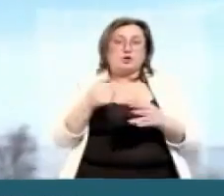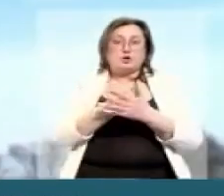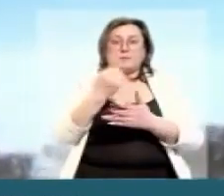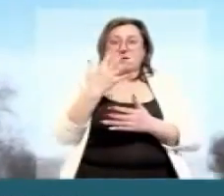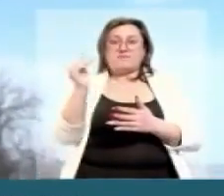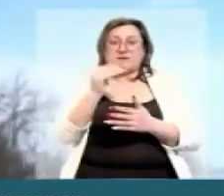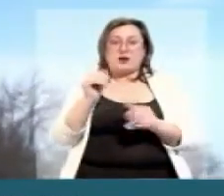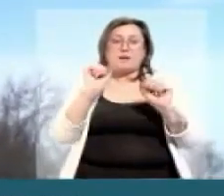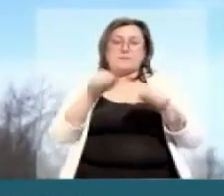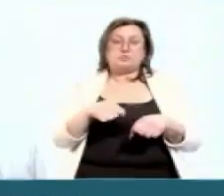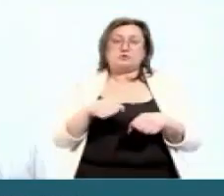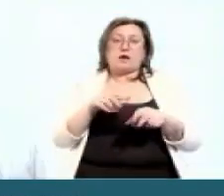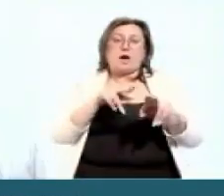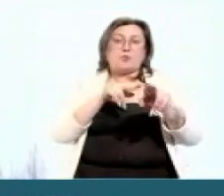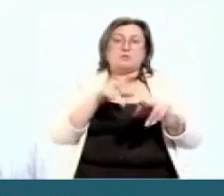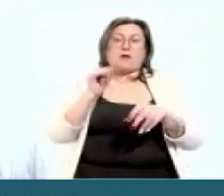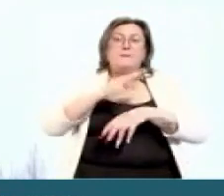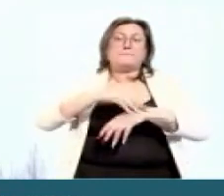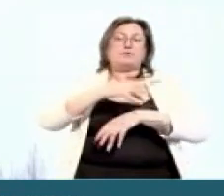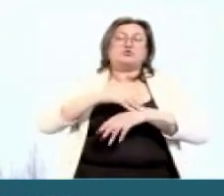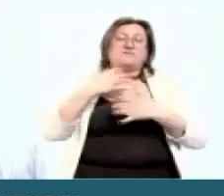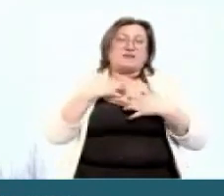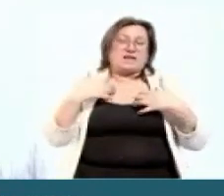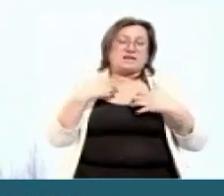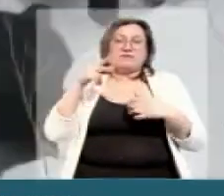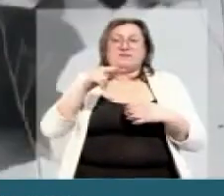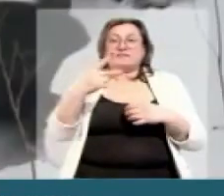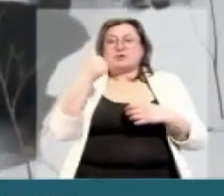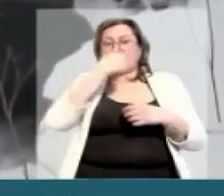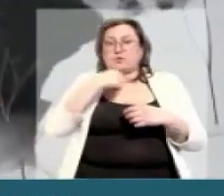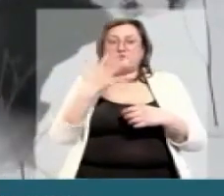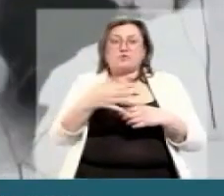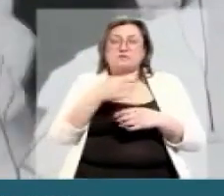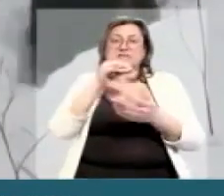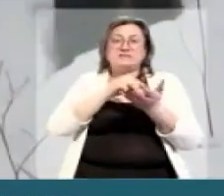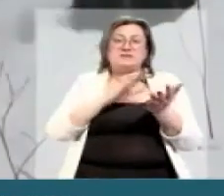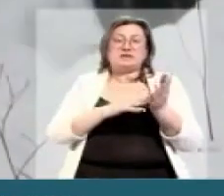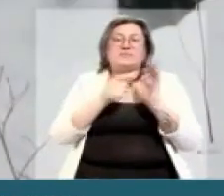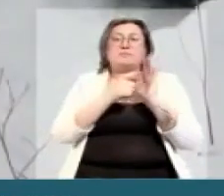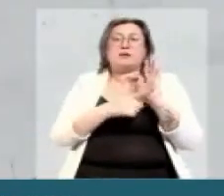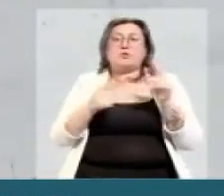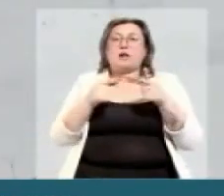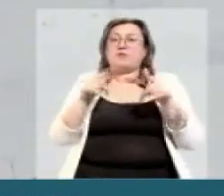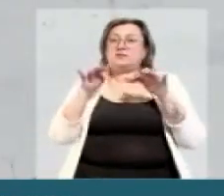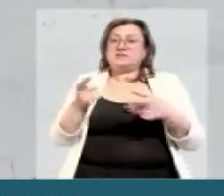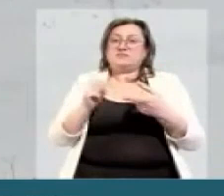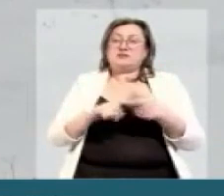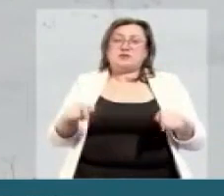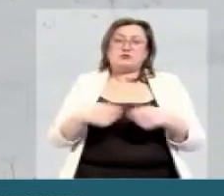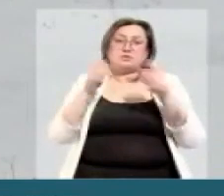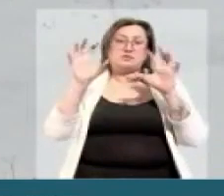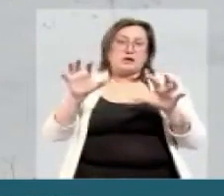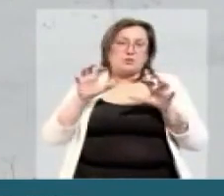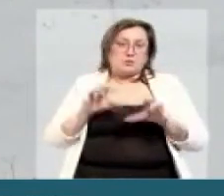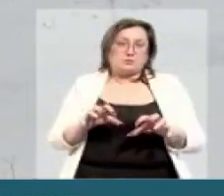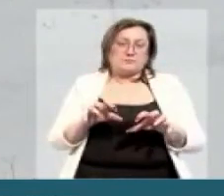15 февраля можно будет вести охоту на пушных зверей за 2023 год в области зарегистрировано 17 уголовных дел связанных с нарушением